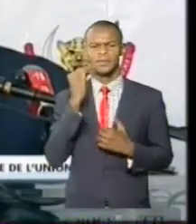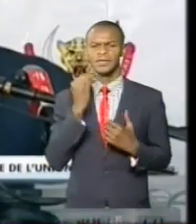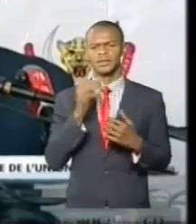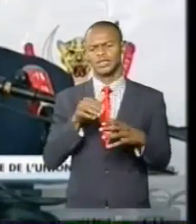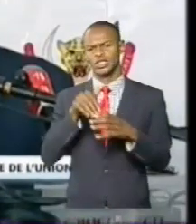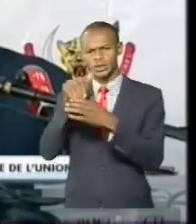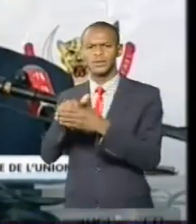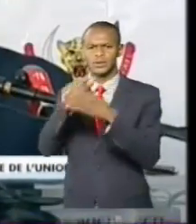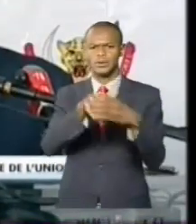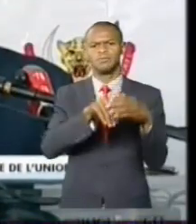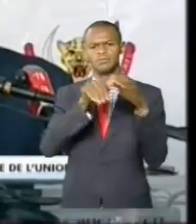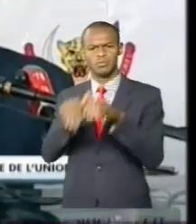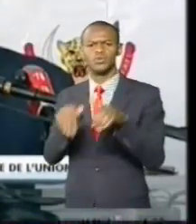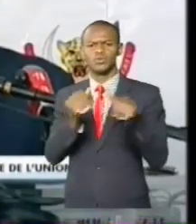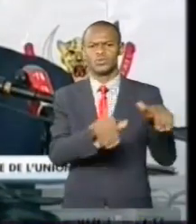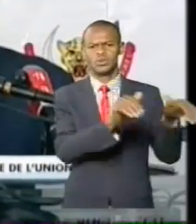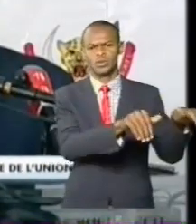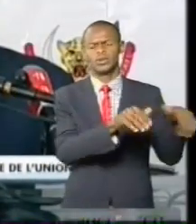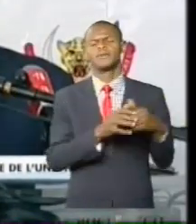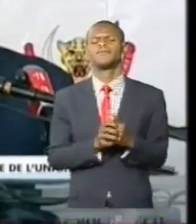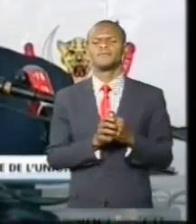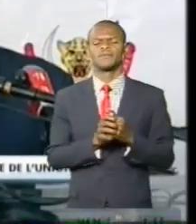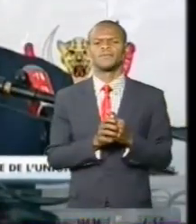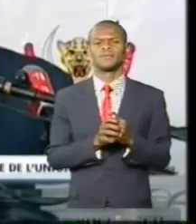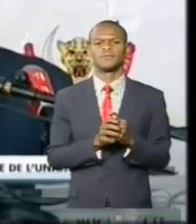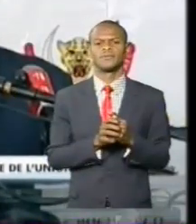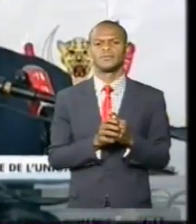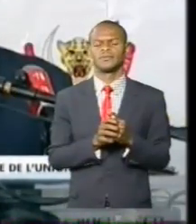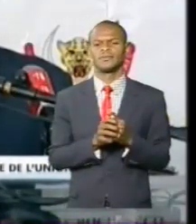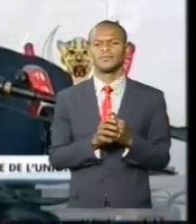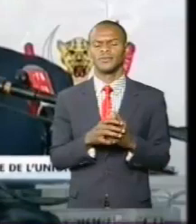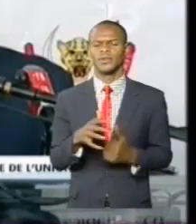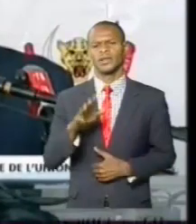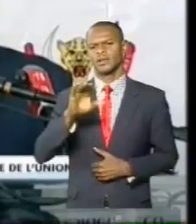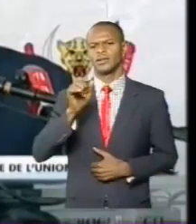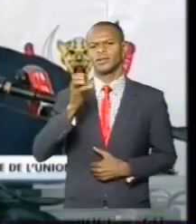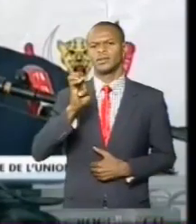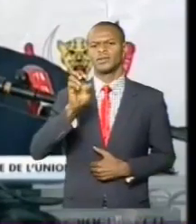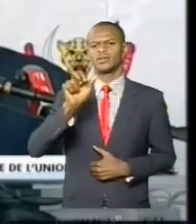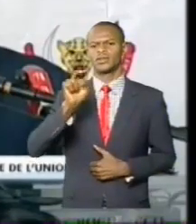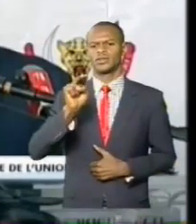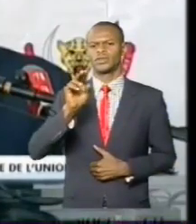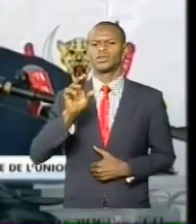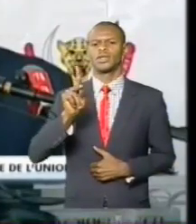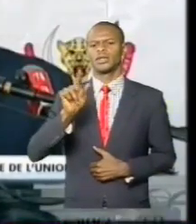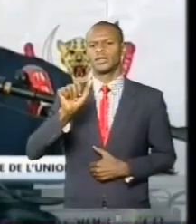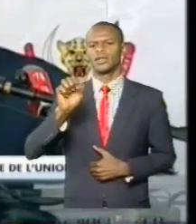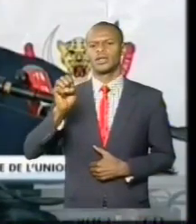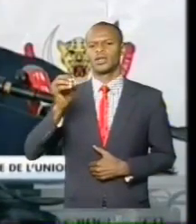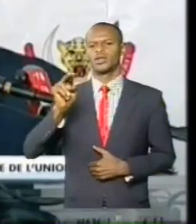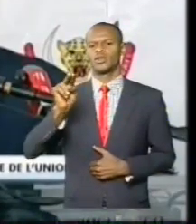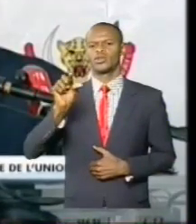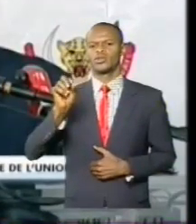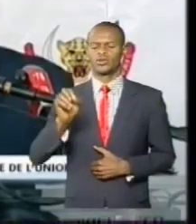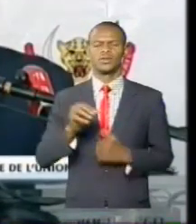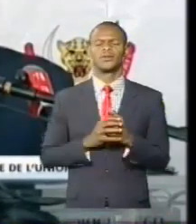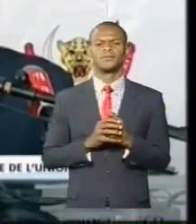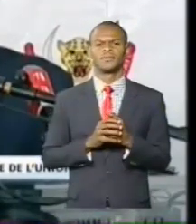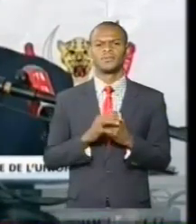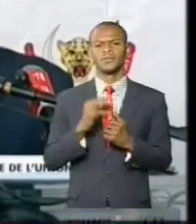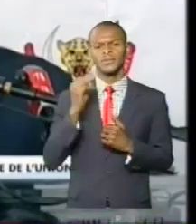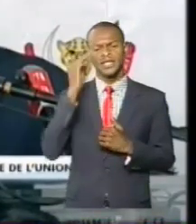M. Jean-Joseph Kasonga Mukuta. Ministre de la Pêche et Élevage,